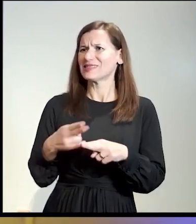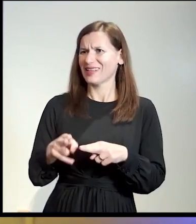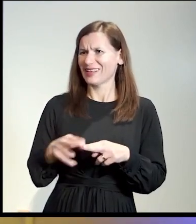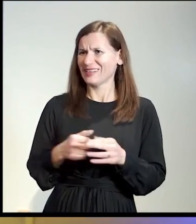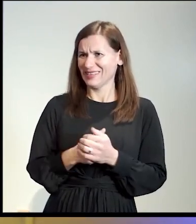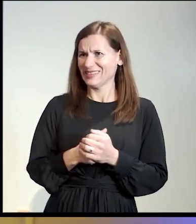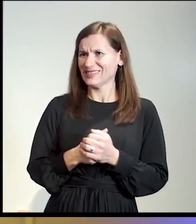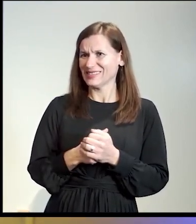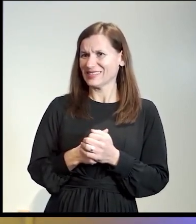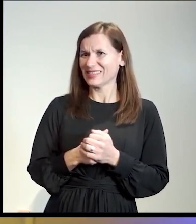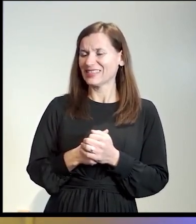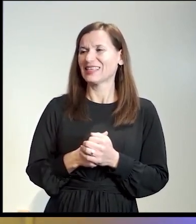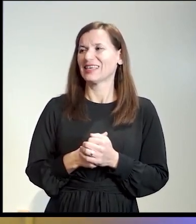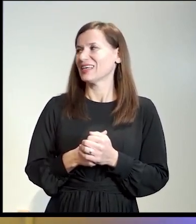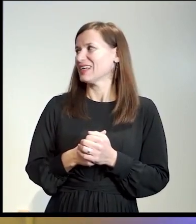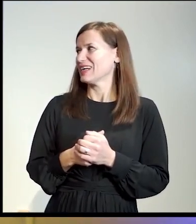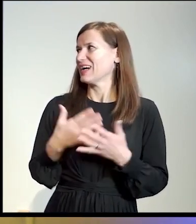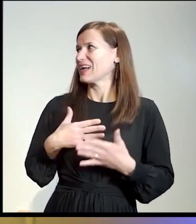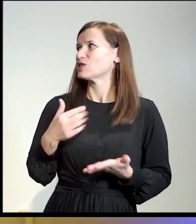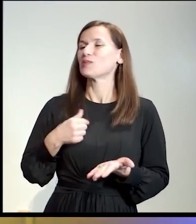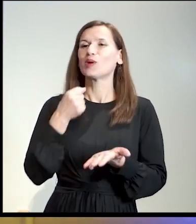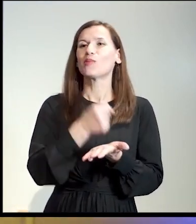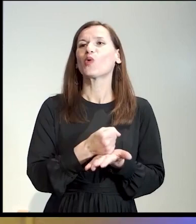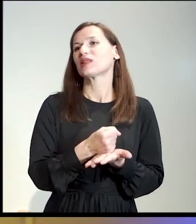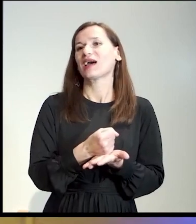Rajši bi pa poudaril ta drugi aspekt, in sicer